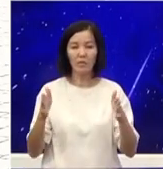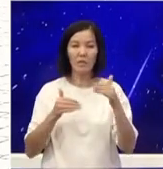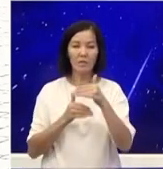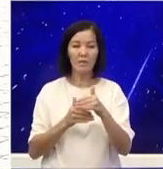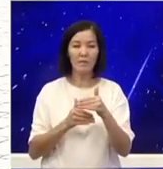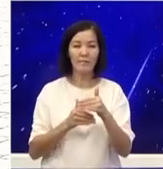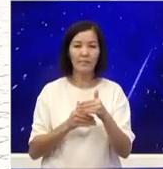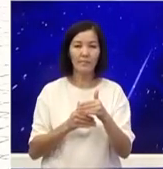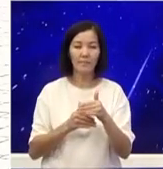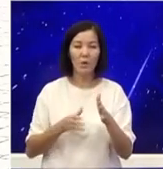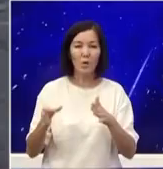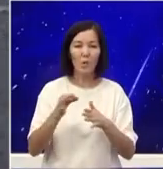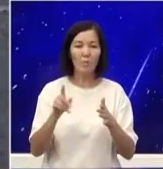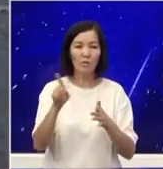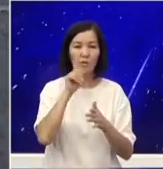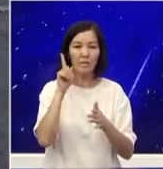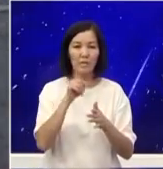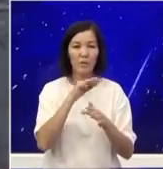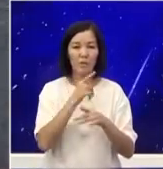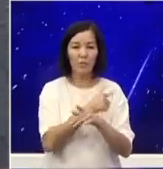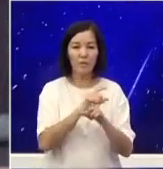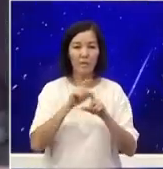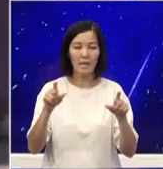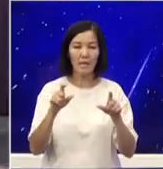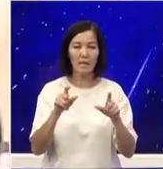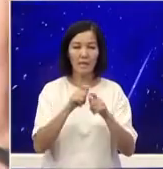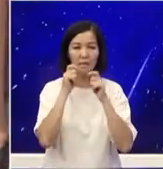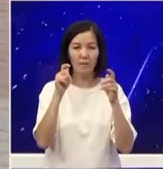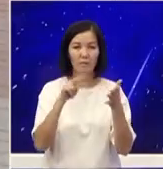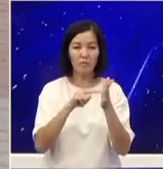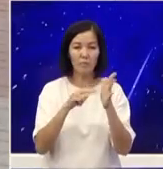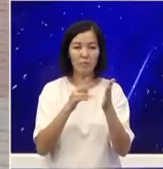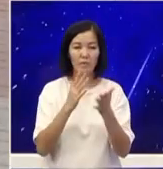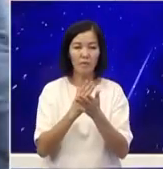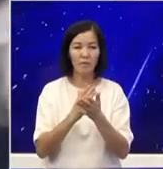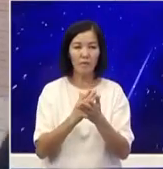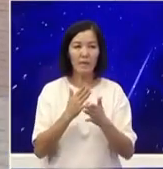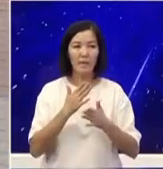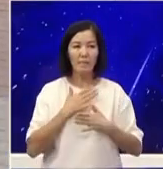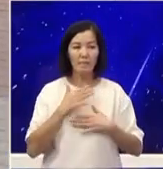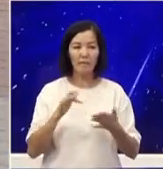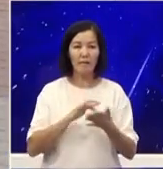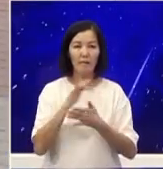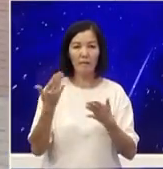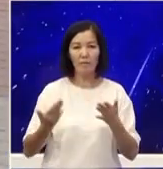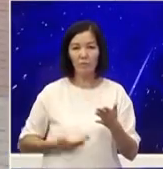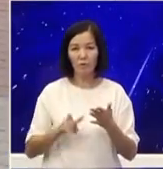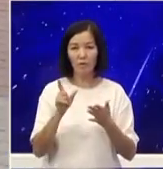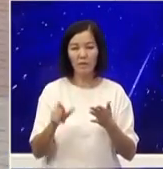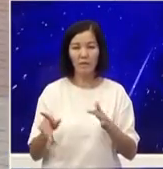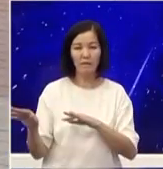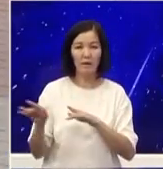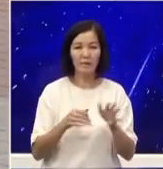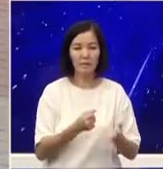алғыс жәшігін облыс жастарының атынан көп салалы ауруханаға табыстау жоспарлануда. Мен осы қала тұрғыны ретінде осы